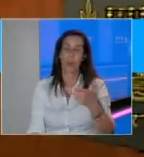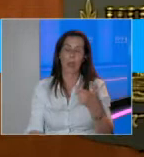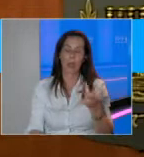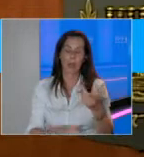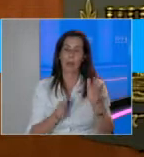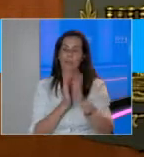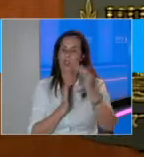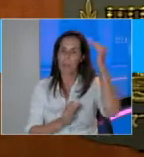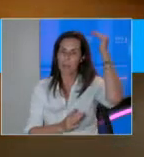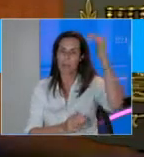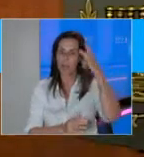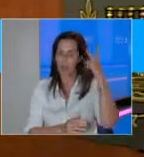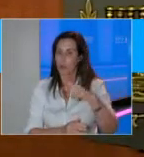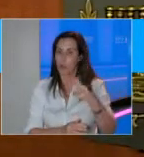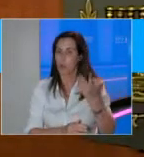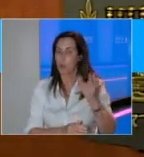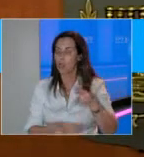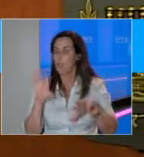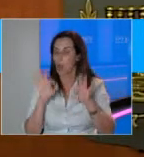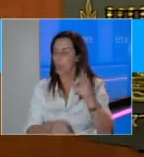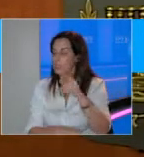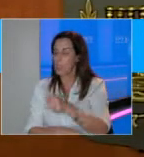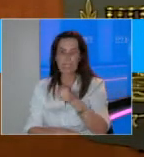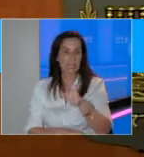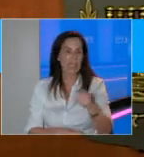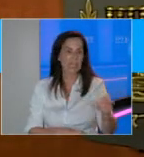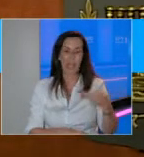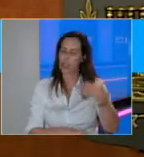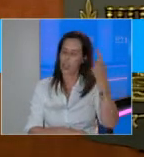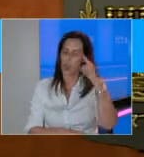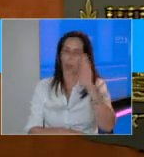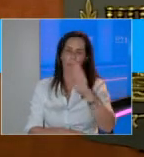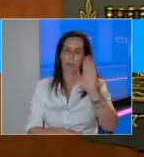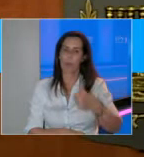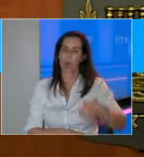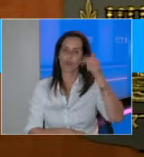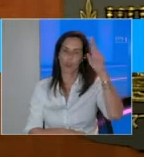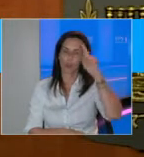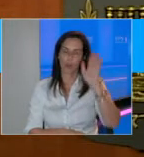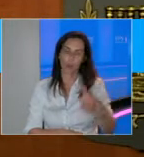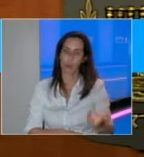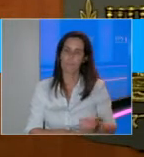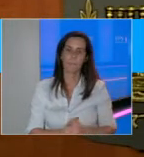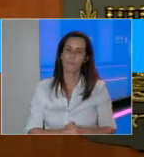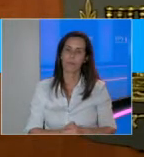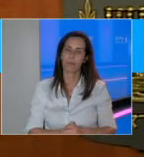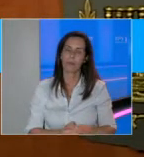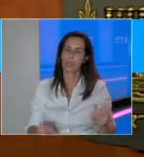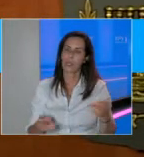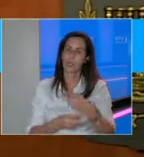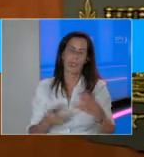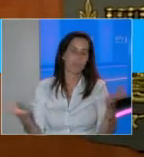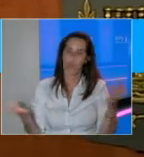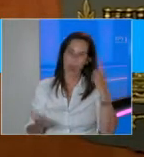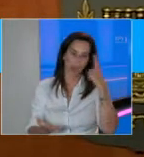האחרון לבני גנץ להתעשת. יכול להיות שיש הליכה לבחירות. אינני יודע. ראש הממשלה הוא גם ראש הליכוד, גם שהוא ראש ממשלה. אי אפשר לפצל